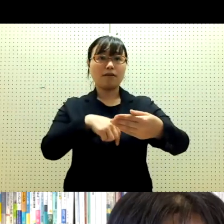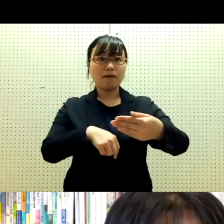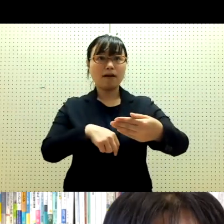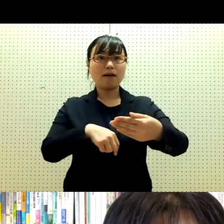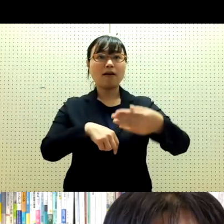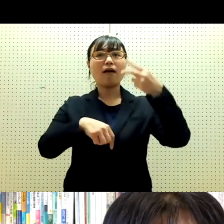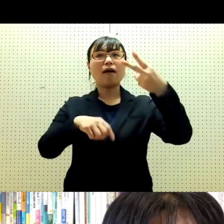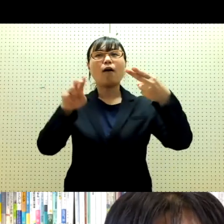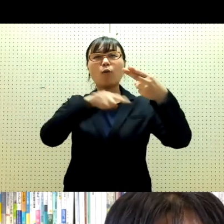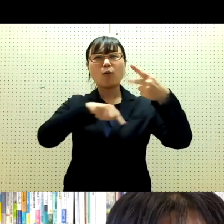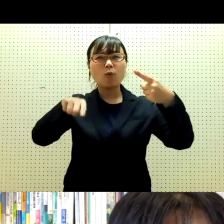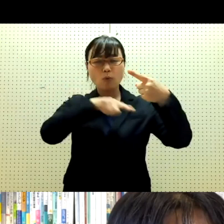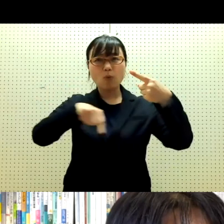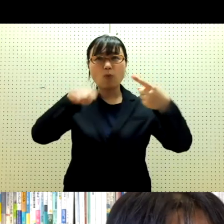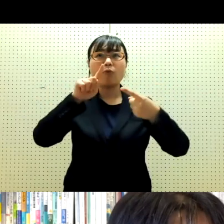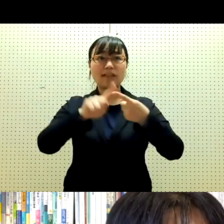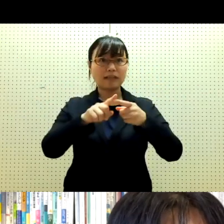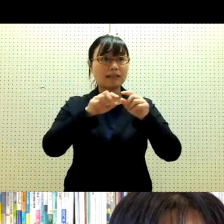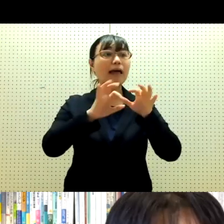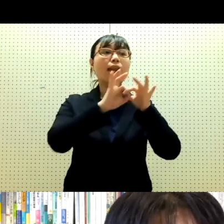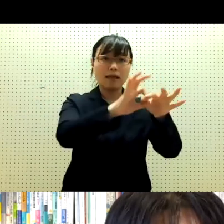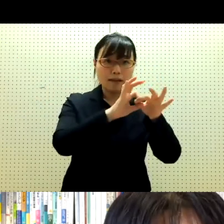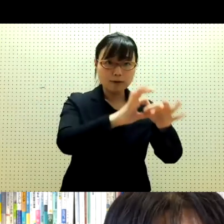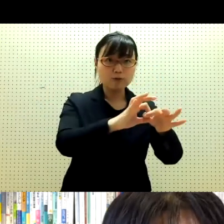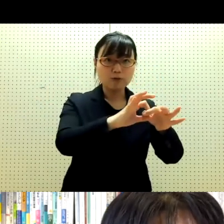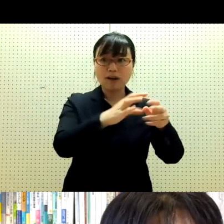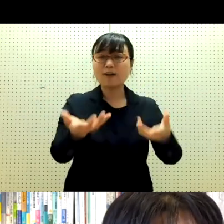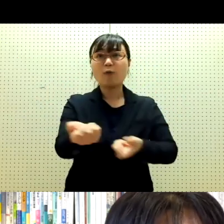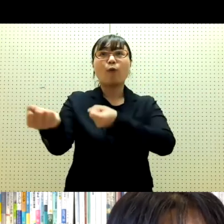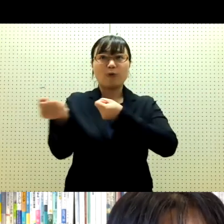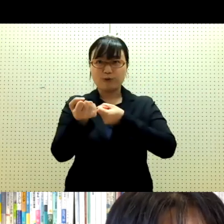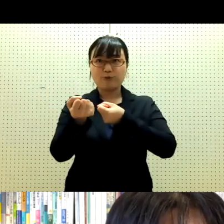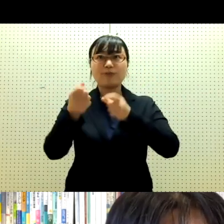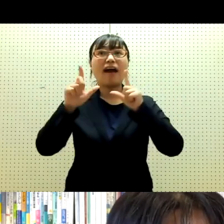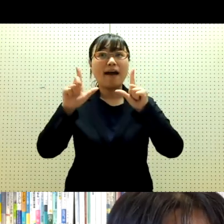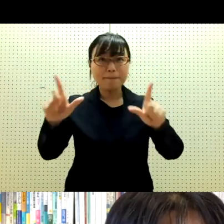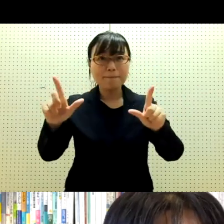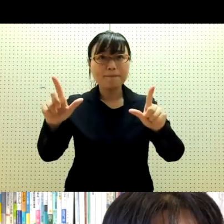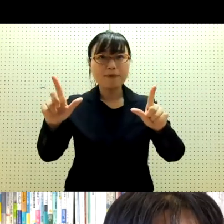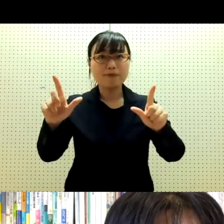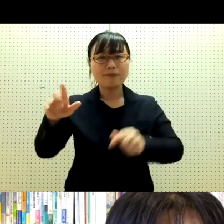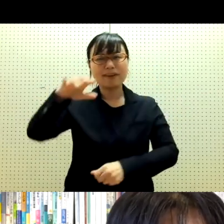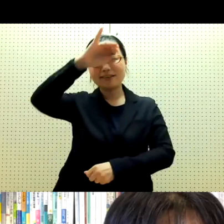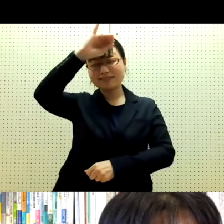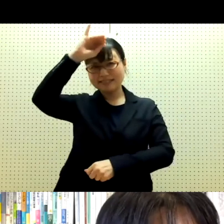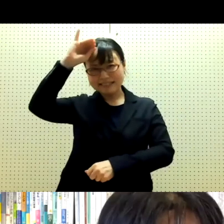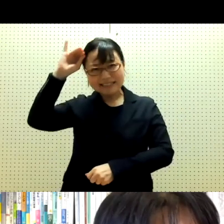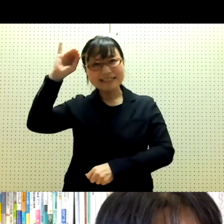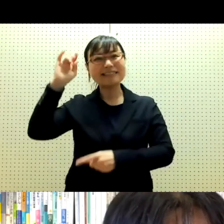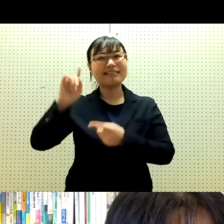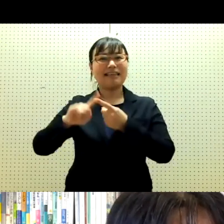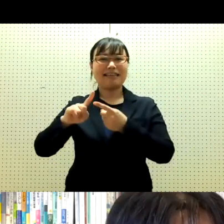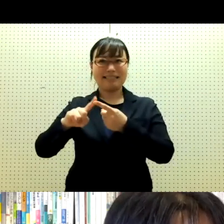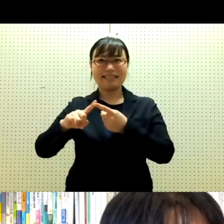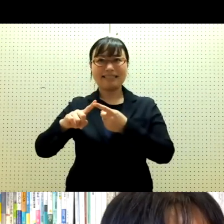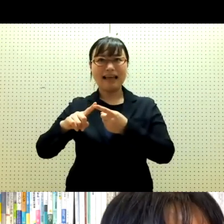連絡、それから、共有発表ですね、それから、知的な生産ですとか、知識を得る、知